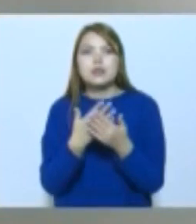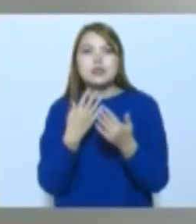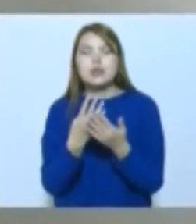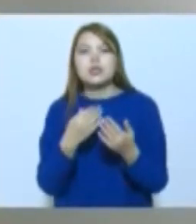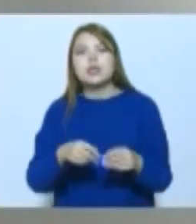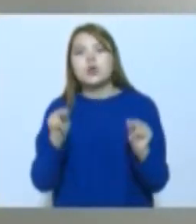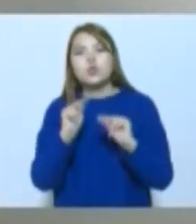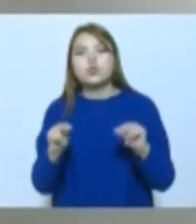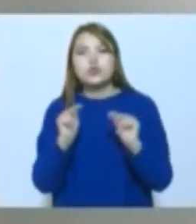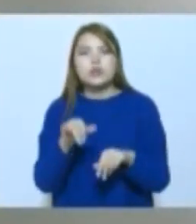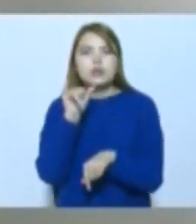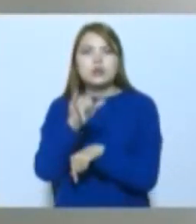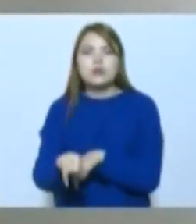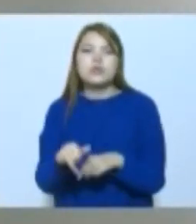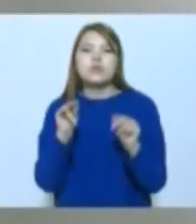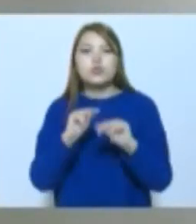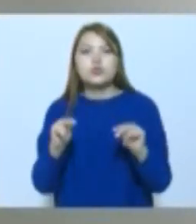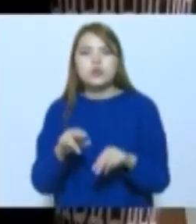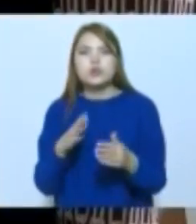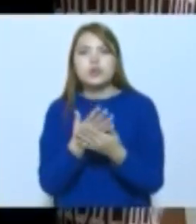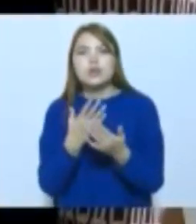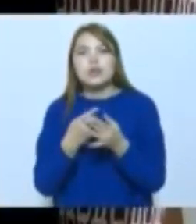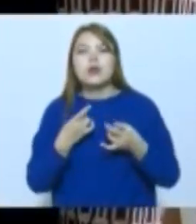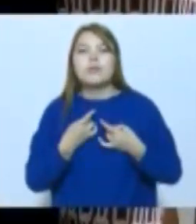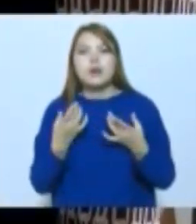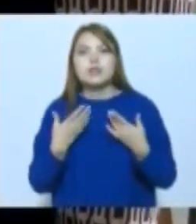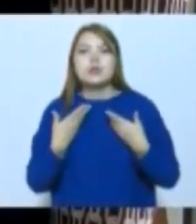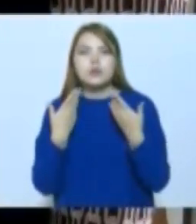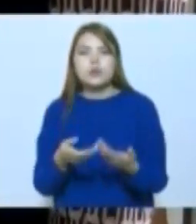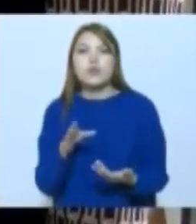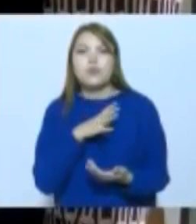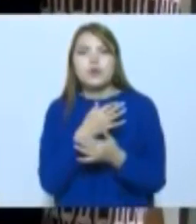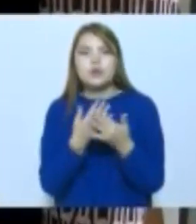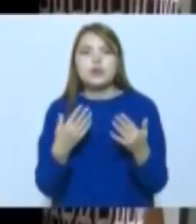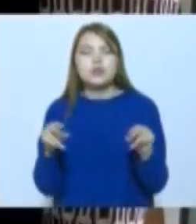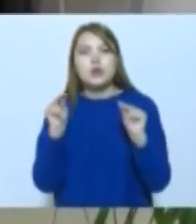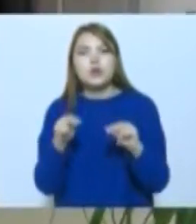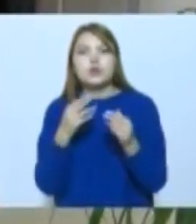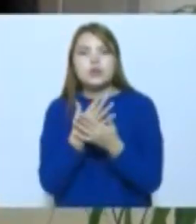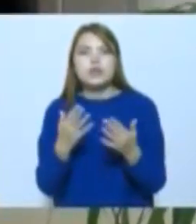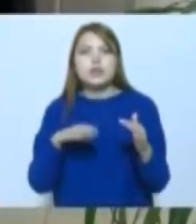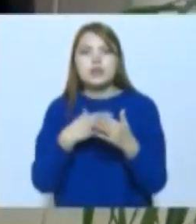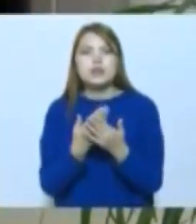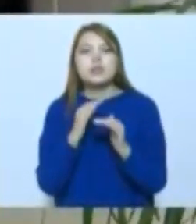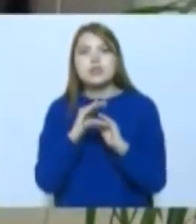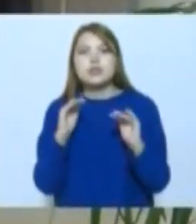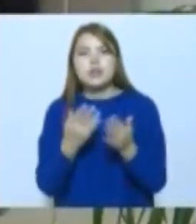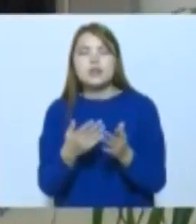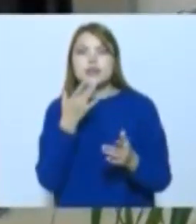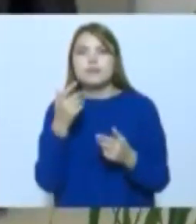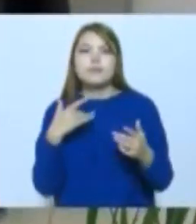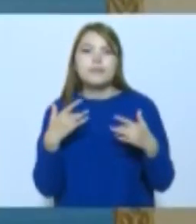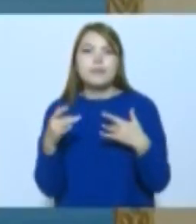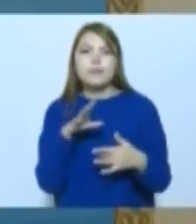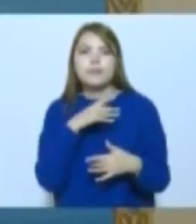буын ұстаздардың үйіне барып құттықтаған, ал бүгін олар өздері еңбек еткен мектептің бүгінгі шәкірттерінің өнерін